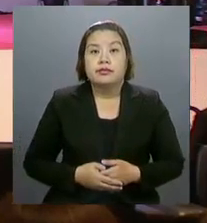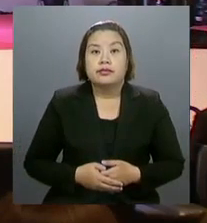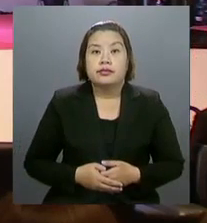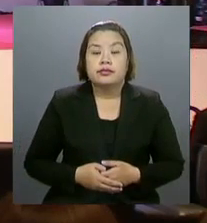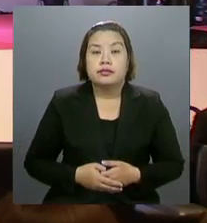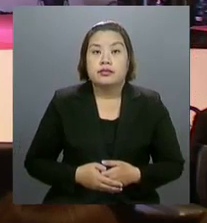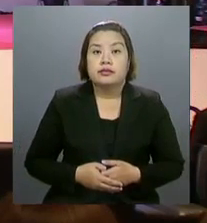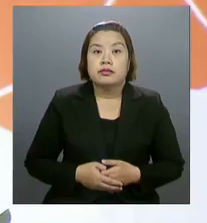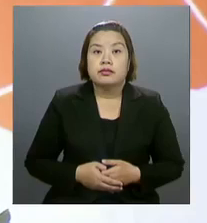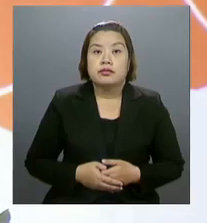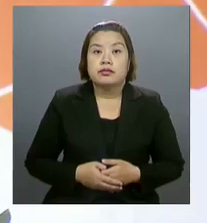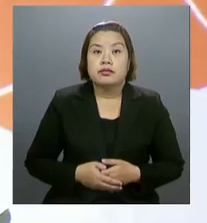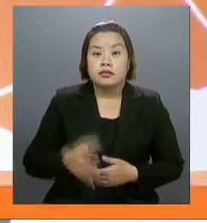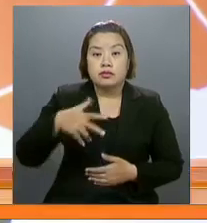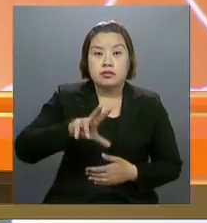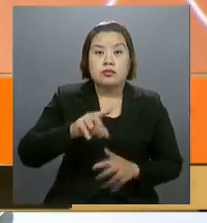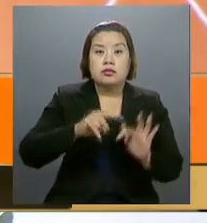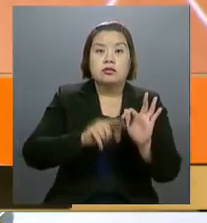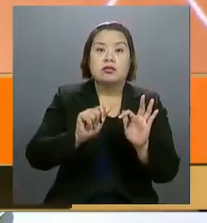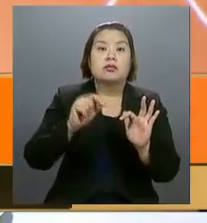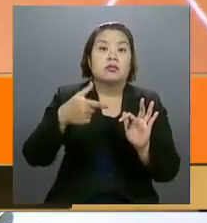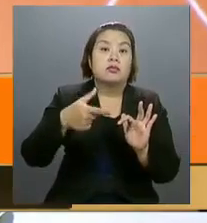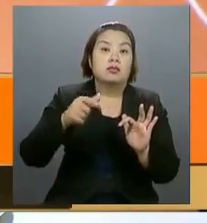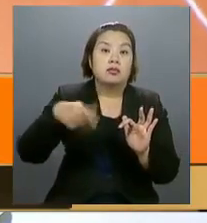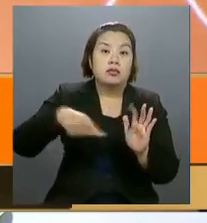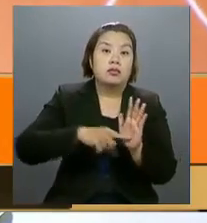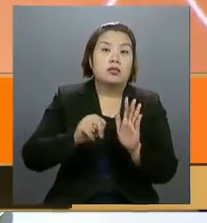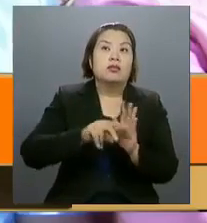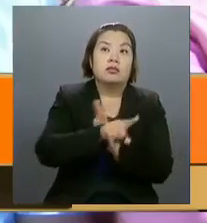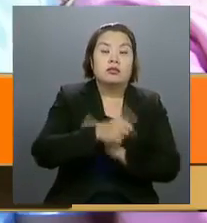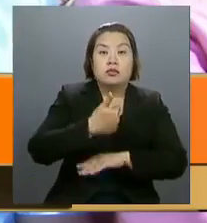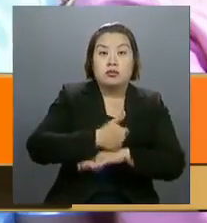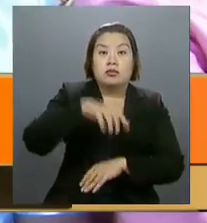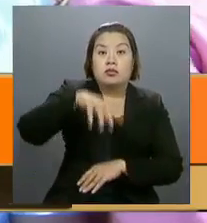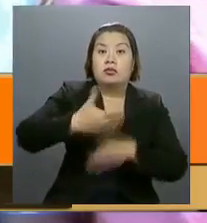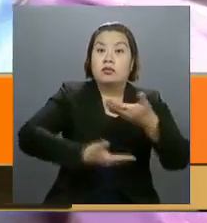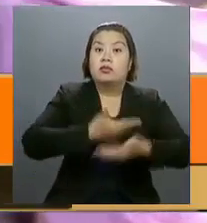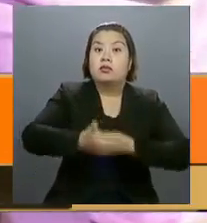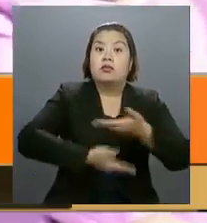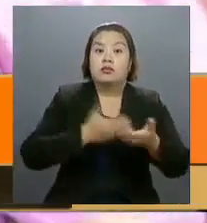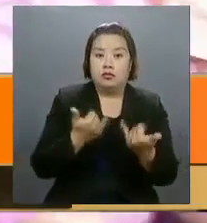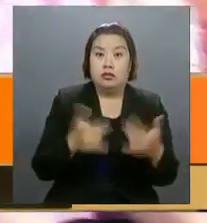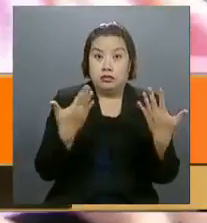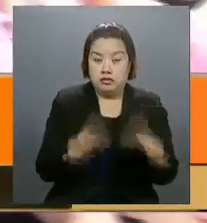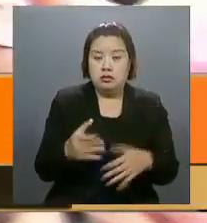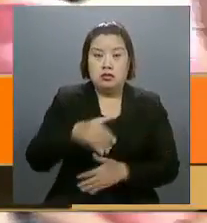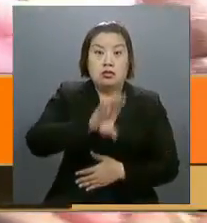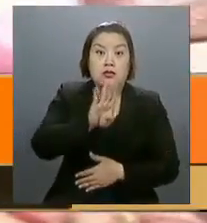นางสาวของพันเจียนวิริยพันธ์อธิบดีกรมพัฒนาธุรกิจการค้าระบุว่าจากการตรวจสอบนิติบุคคลทั้งระบ